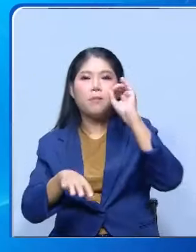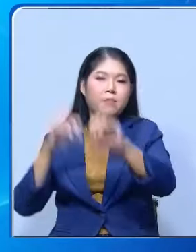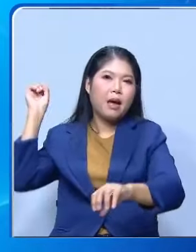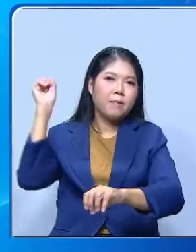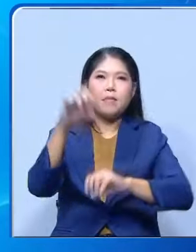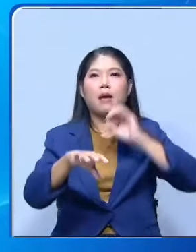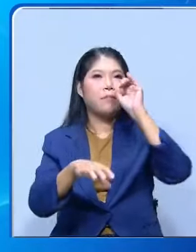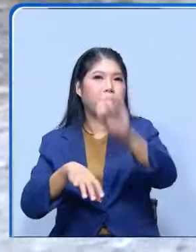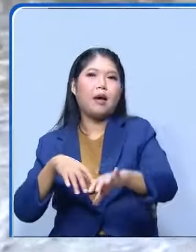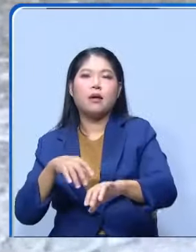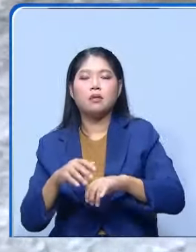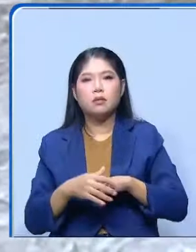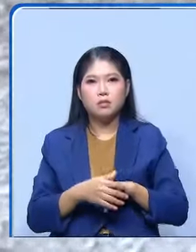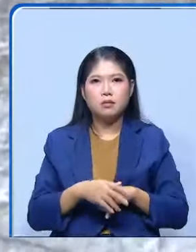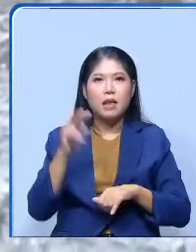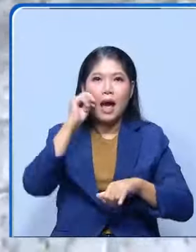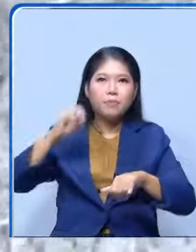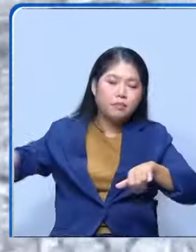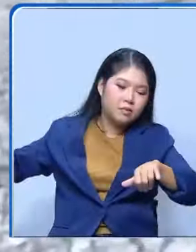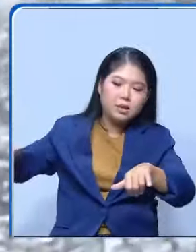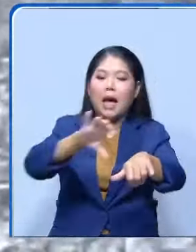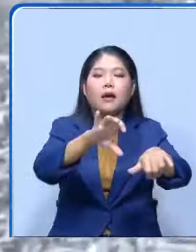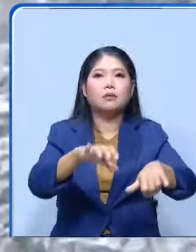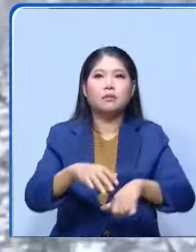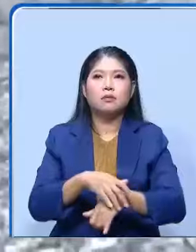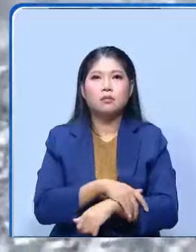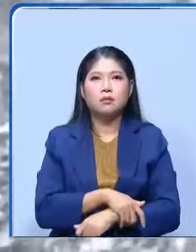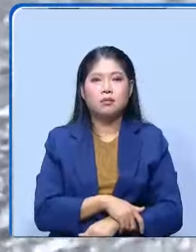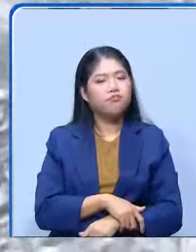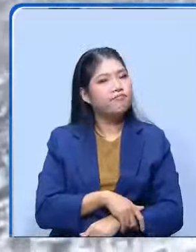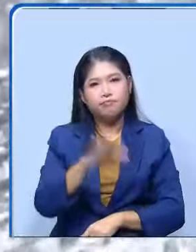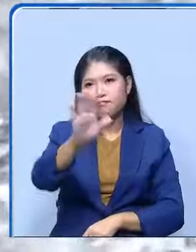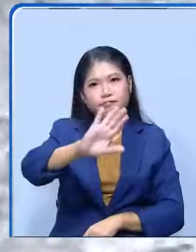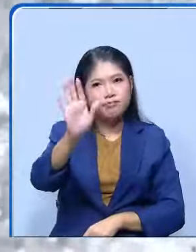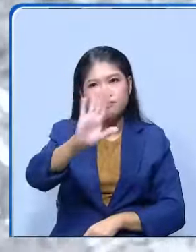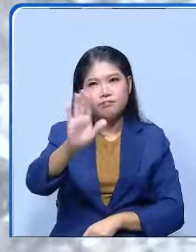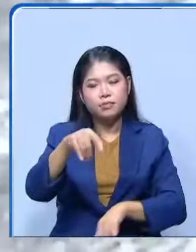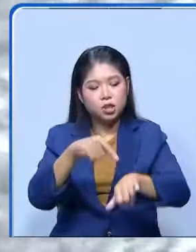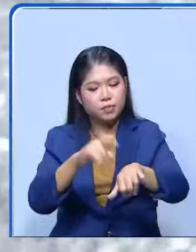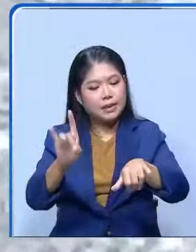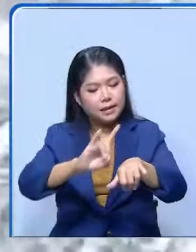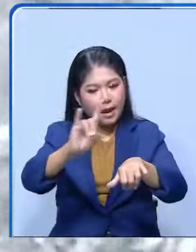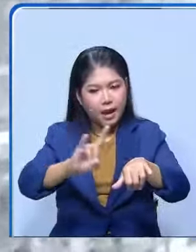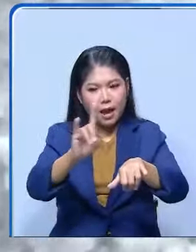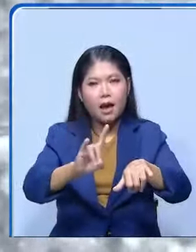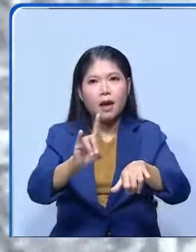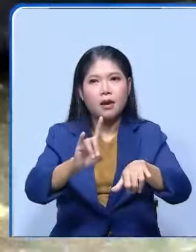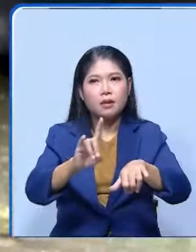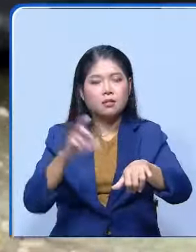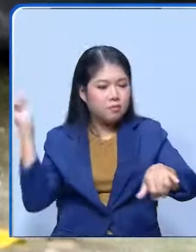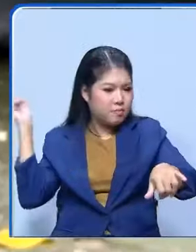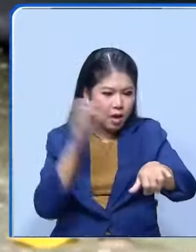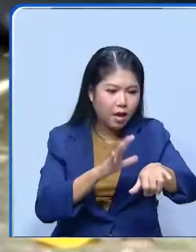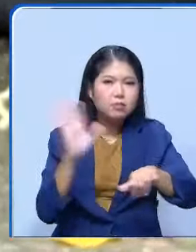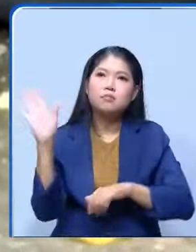นู่นนี่นั่นใส่น้องบางทีก็สาดน้ำใส่อยากให้เขาสะดุ้งตื่นไง คุณคือน้องเป็นสัตว์นะคือไม่ว่าจะเป็นใครก็ไม่ควรถูกกระท